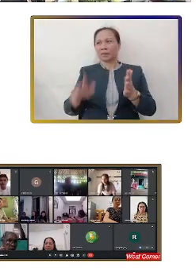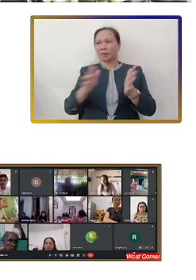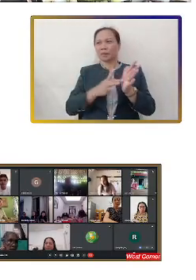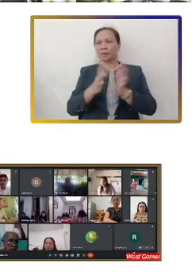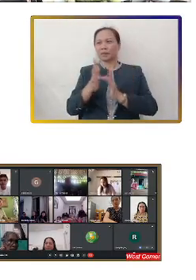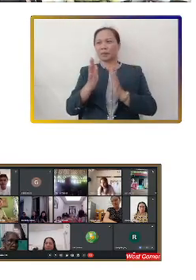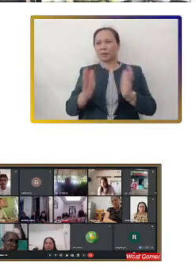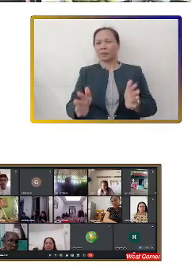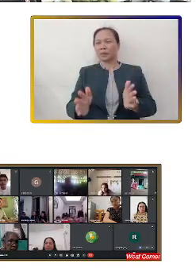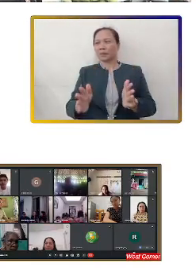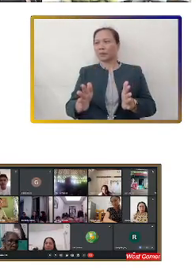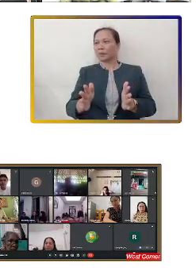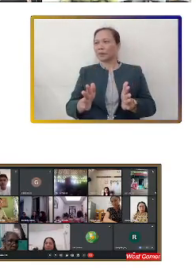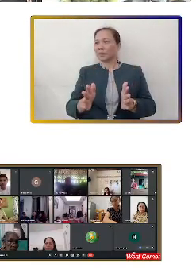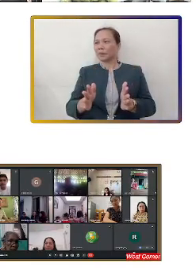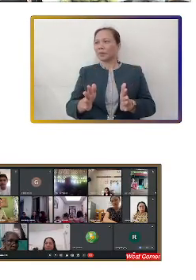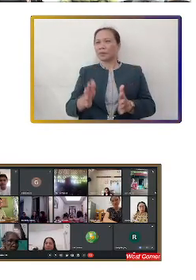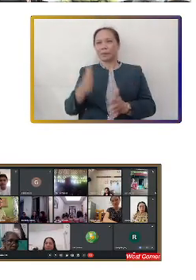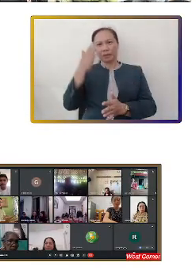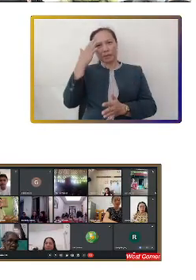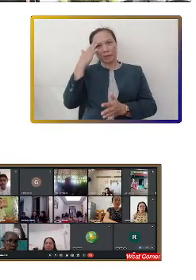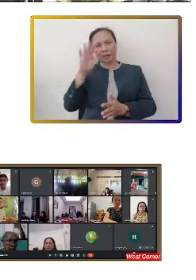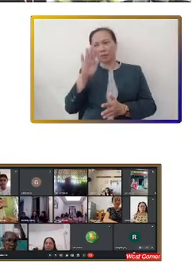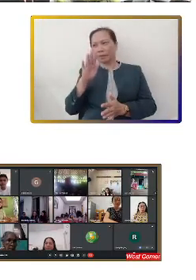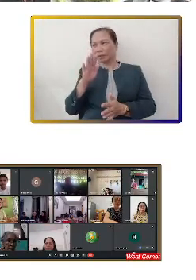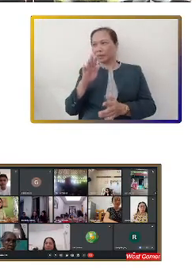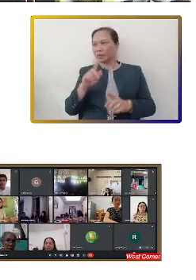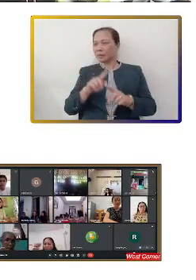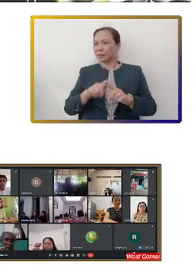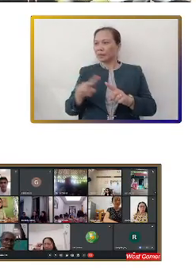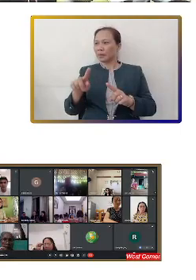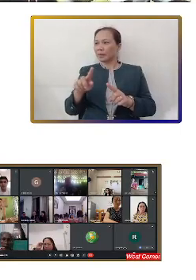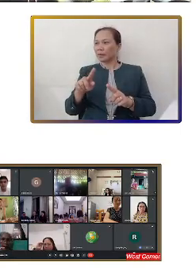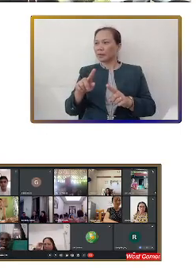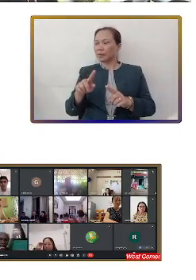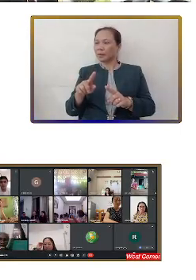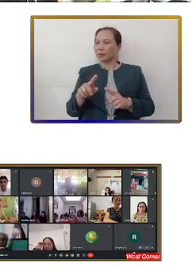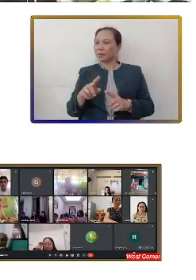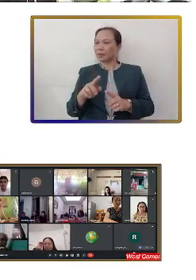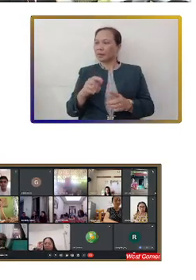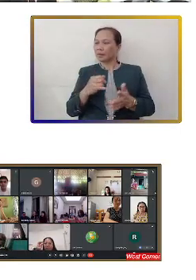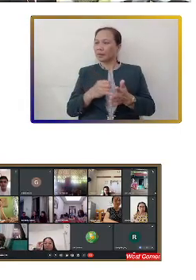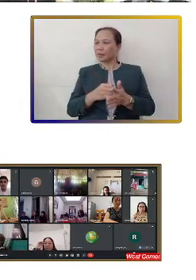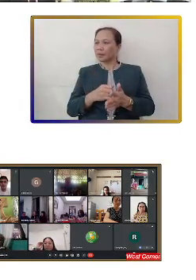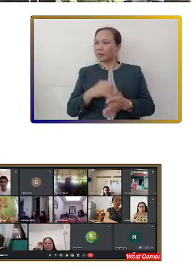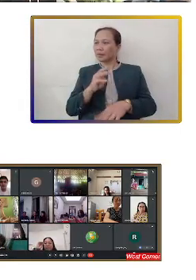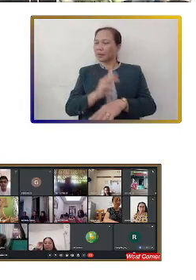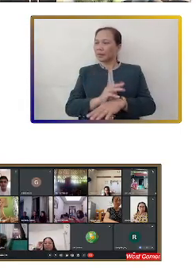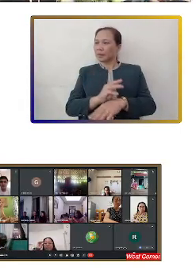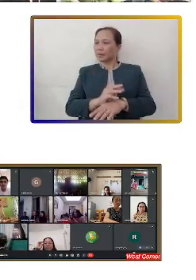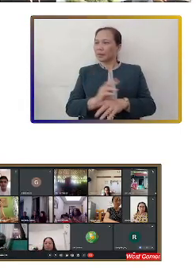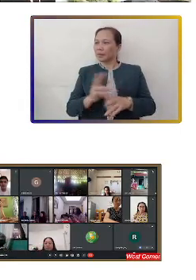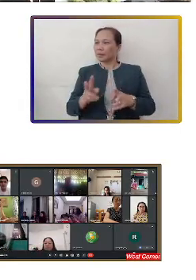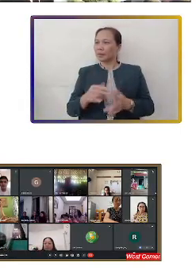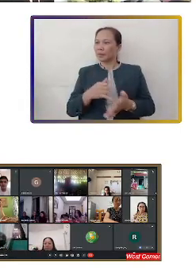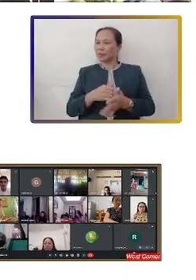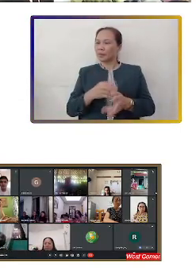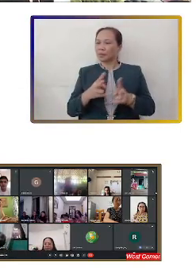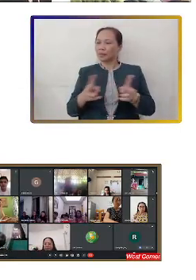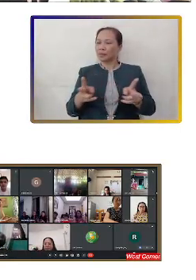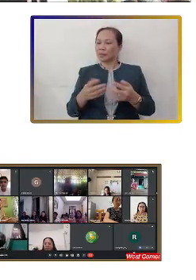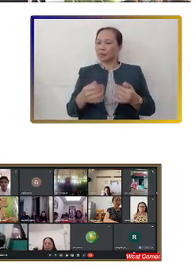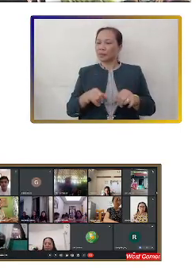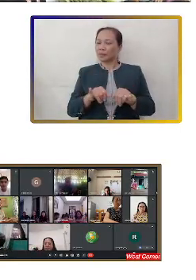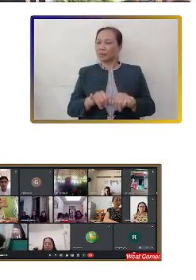kapatid, eh hindi nyo alam yung history. You see, nakikita niyo po kung gaano kahalaga rito yung